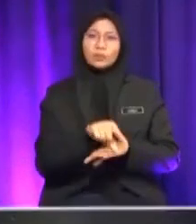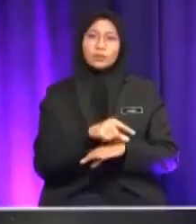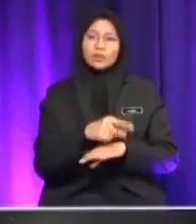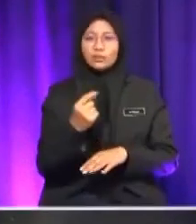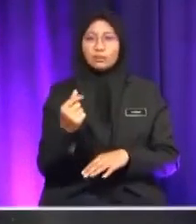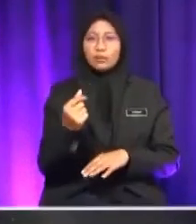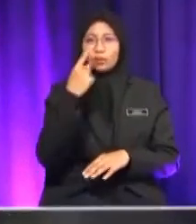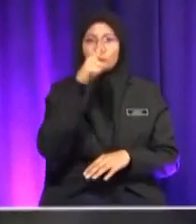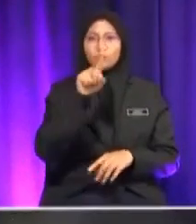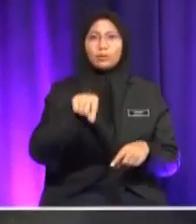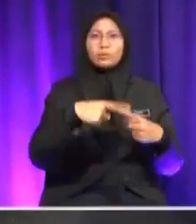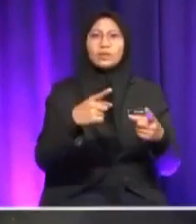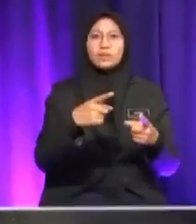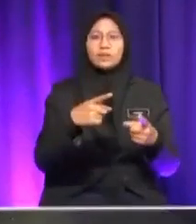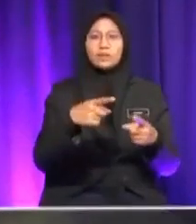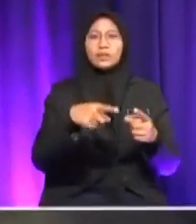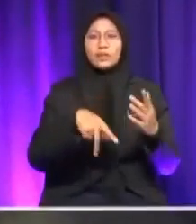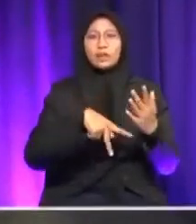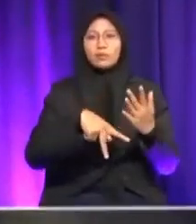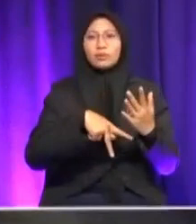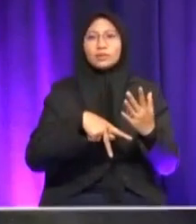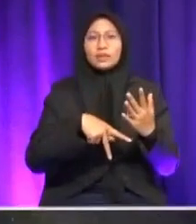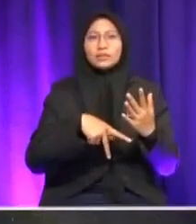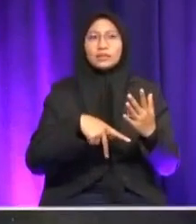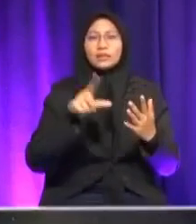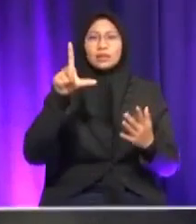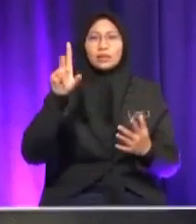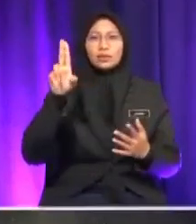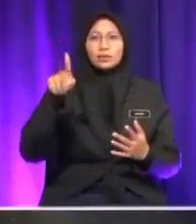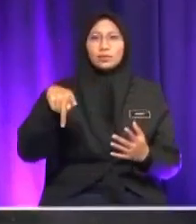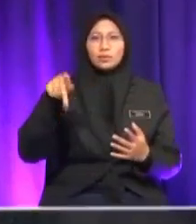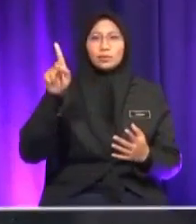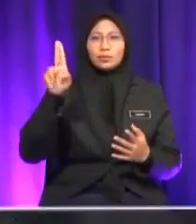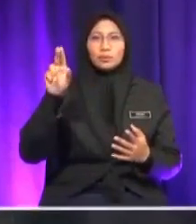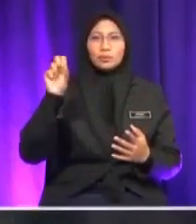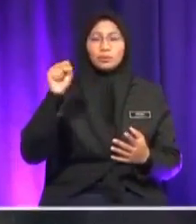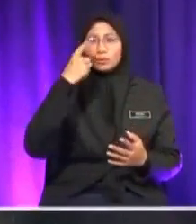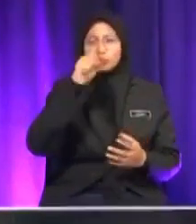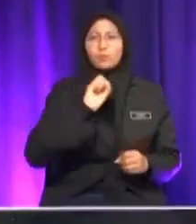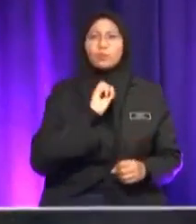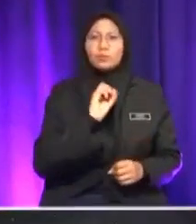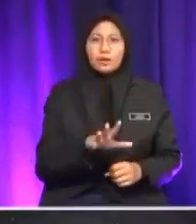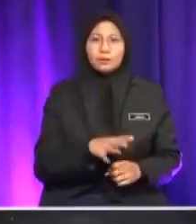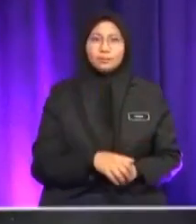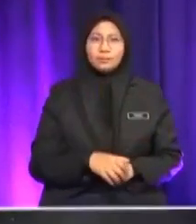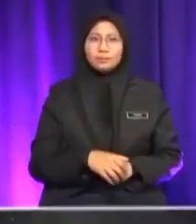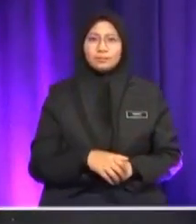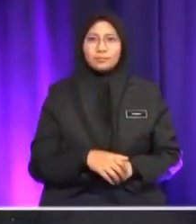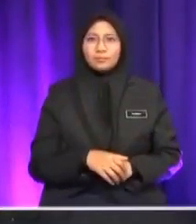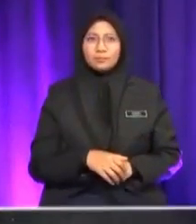mereka melakukan proses pelupusan barang-barang yang kita beli. So secara